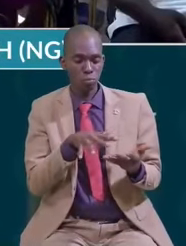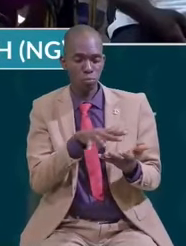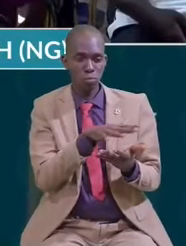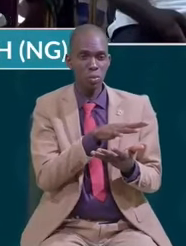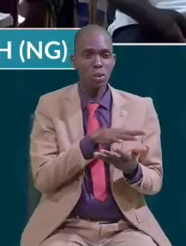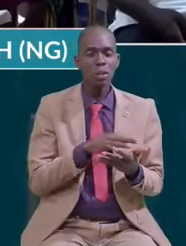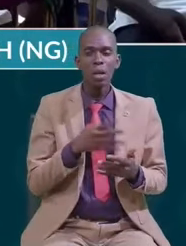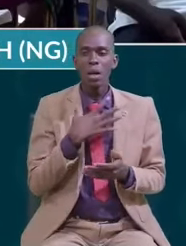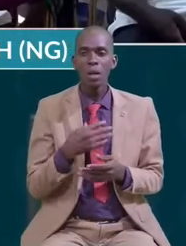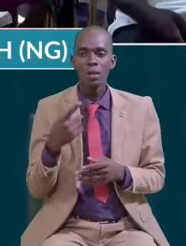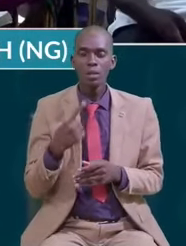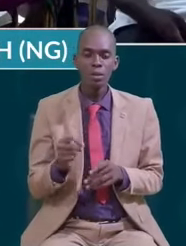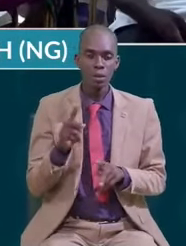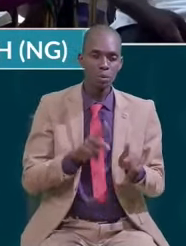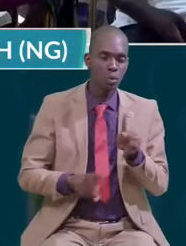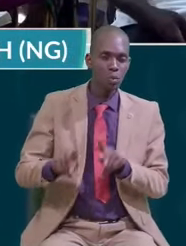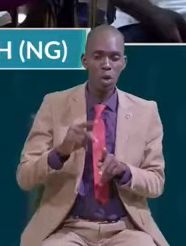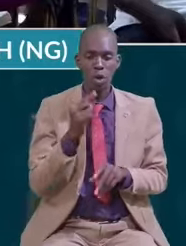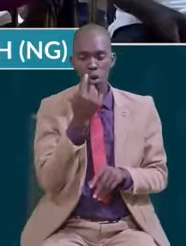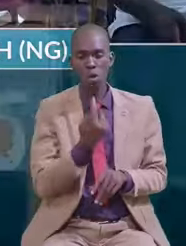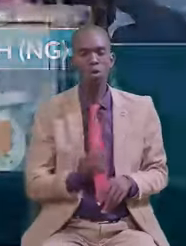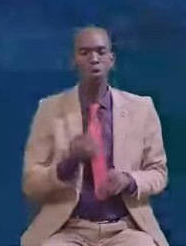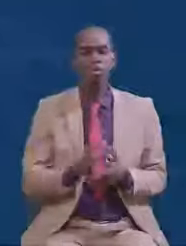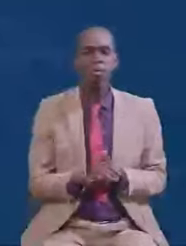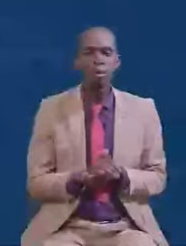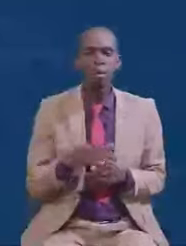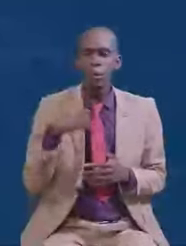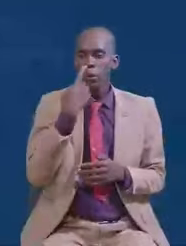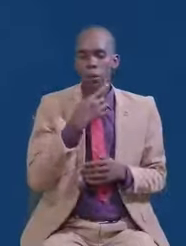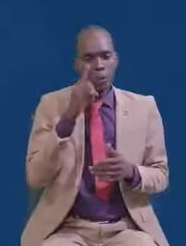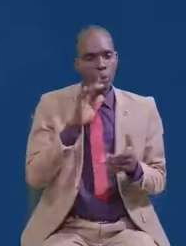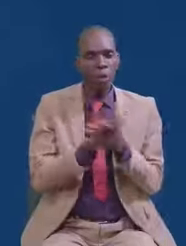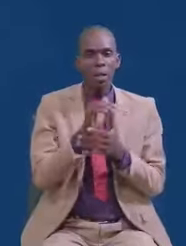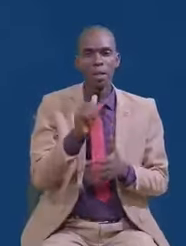et pour ces gens tout seuls, qui croient